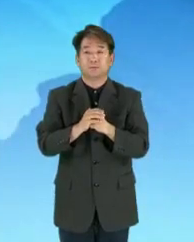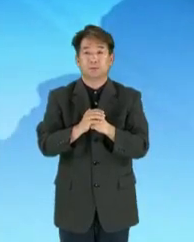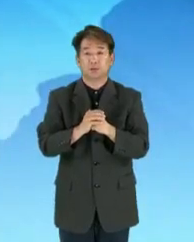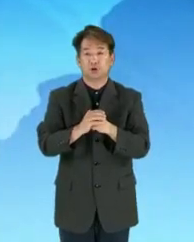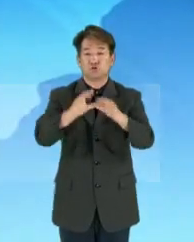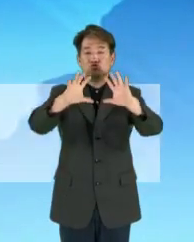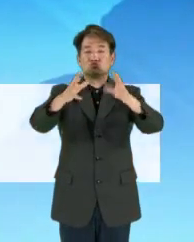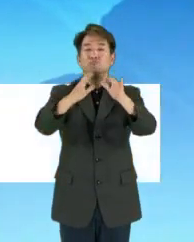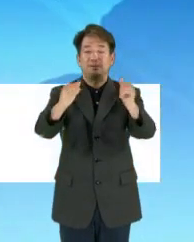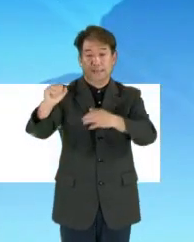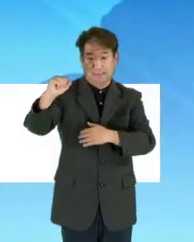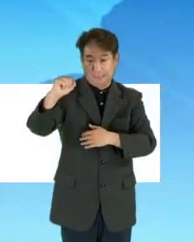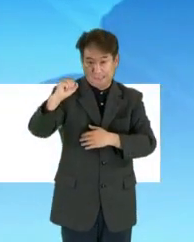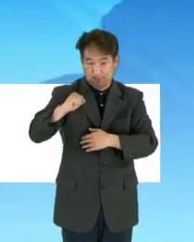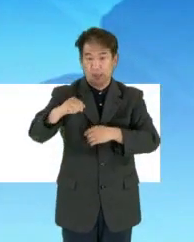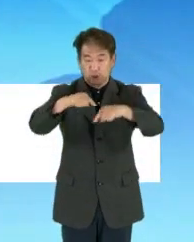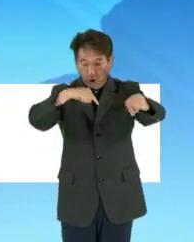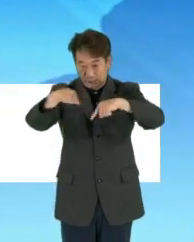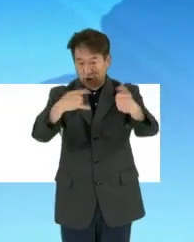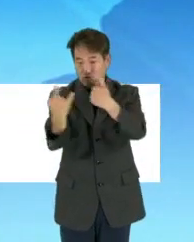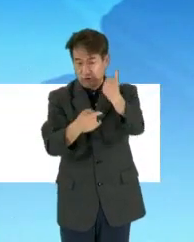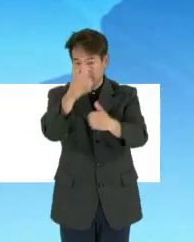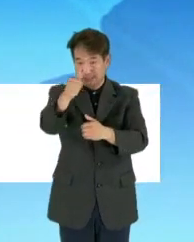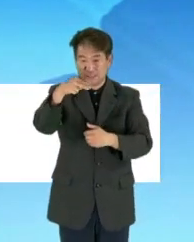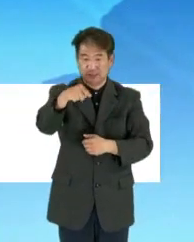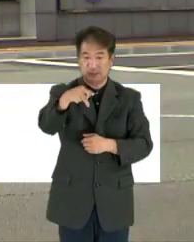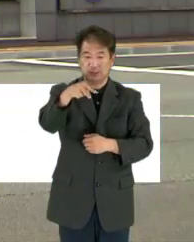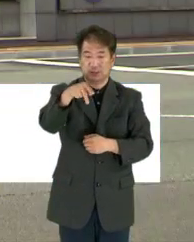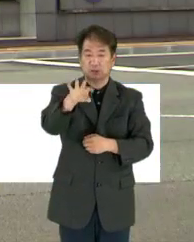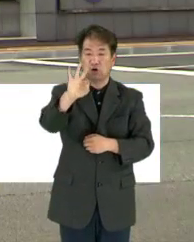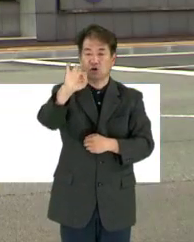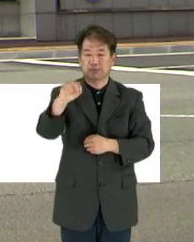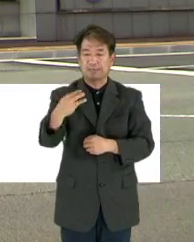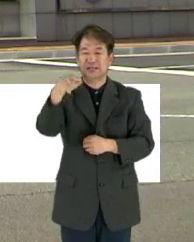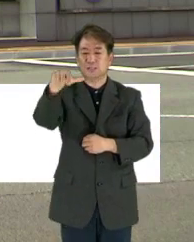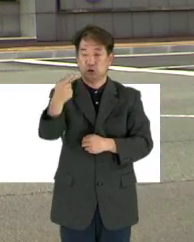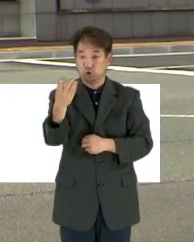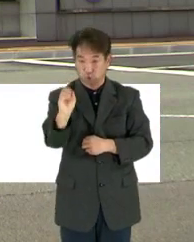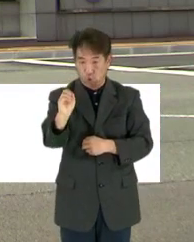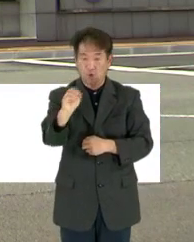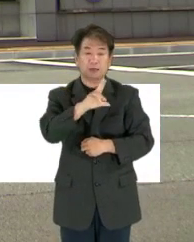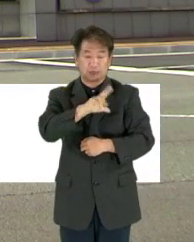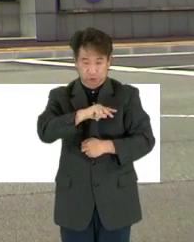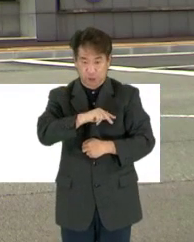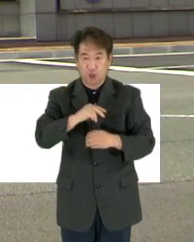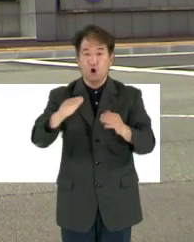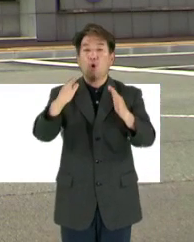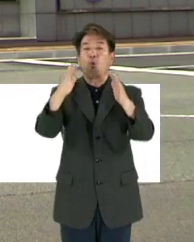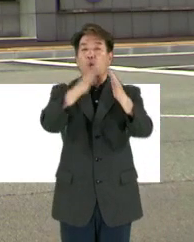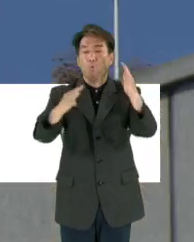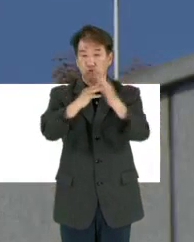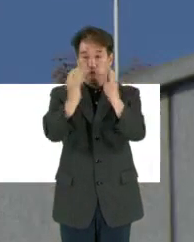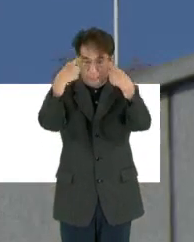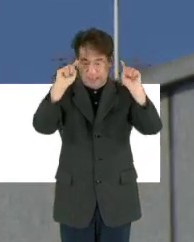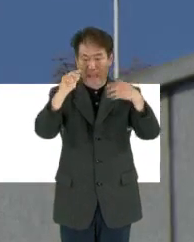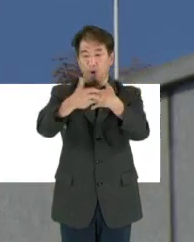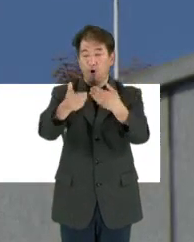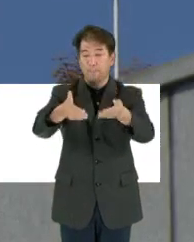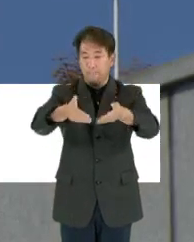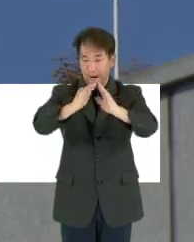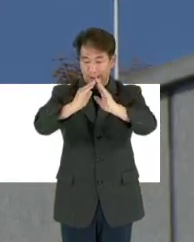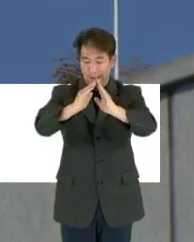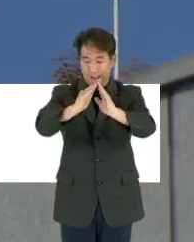국민의 힘 정책 회장인 성 일종 의 원이 국립 공주대학교 의 위 과대하게 설치하는 내용의 특별법 을 대표발의 했습니다